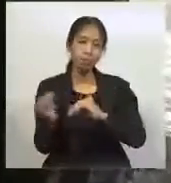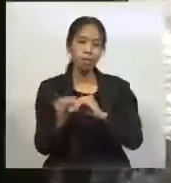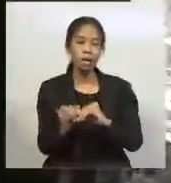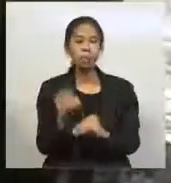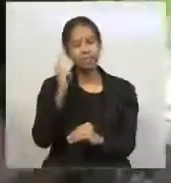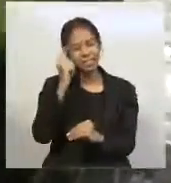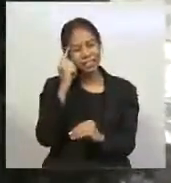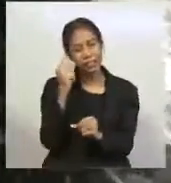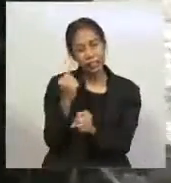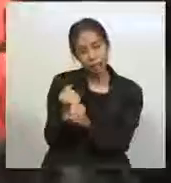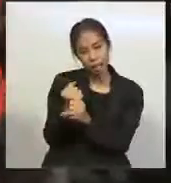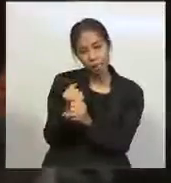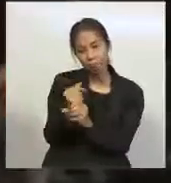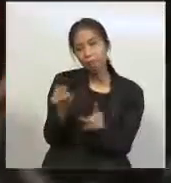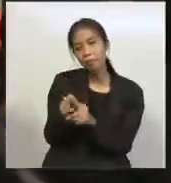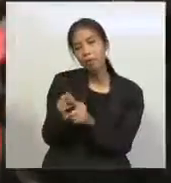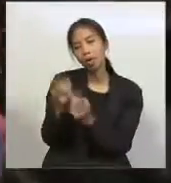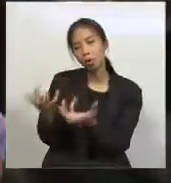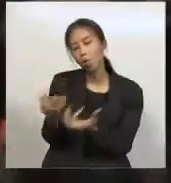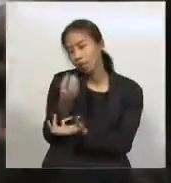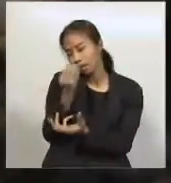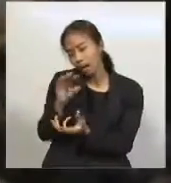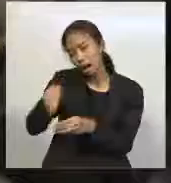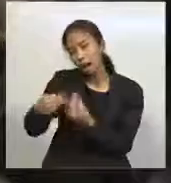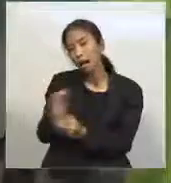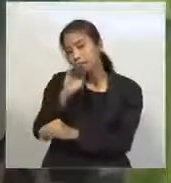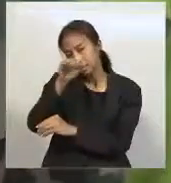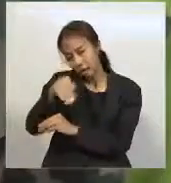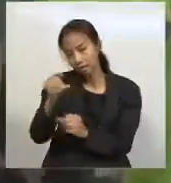จะต้องมีการสร้างพระเนียดในเส้นทางอื่นๆหรือสะพาน